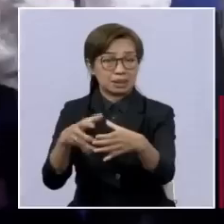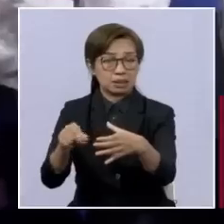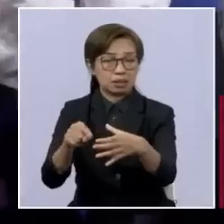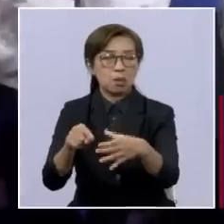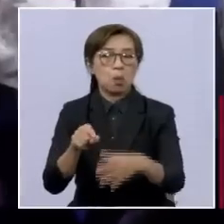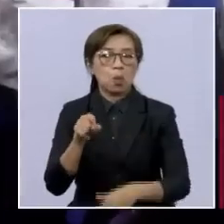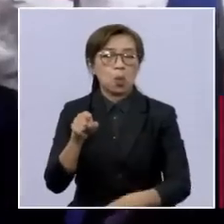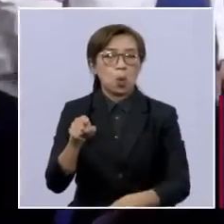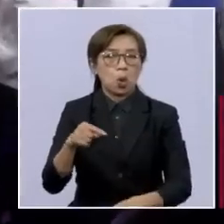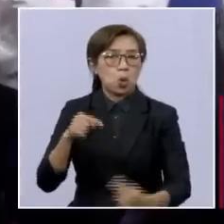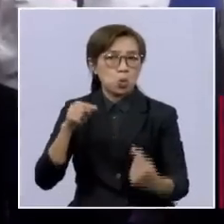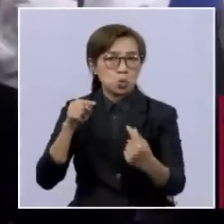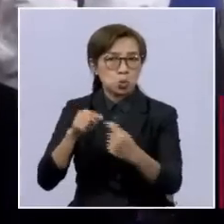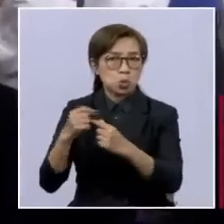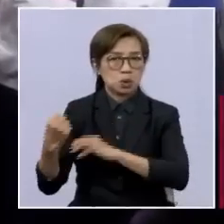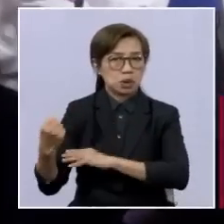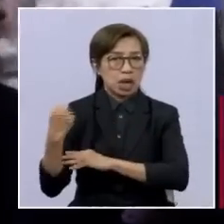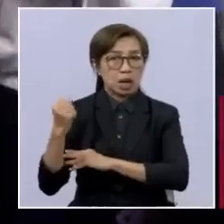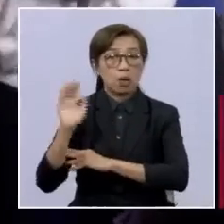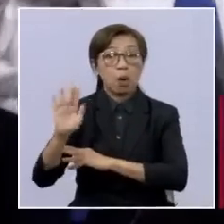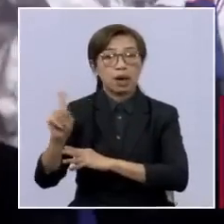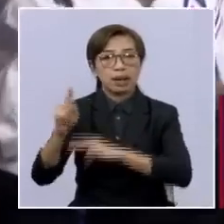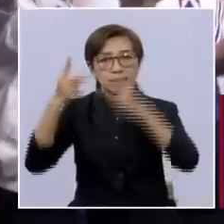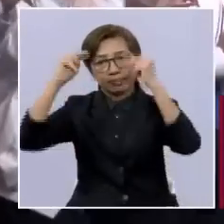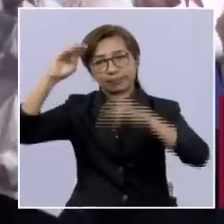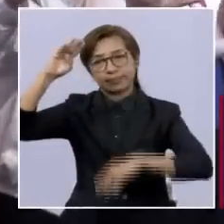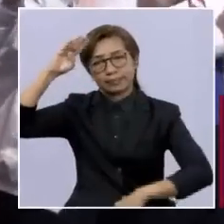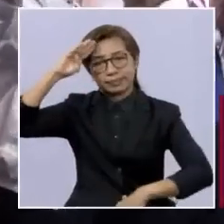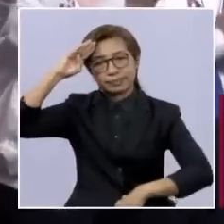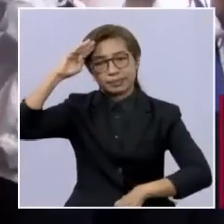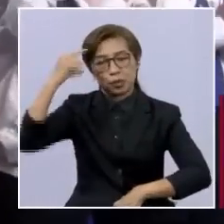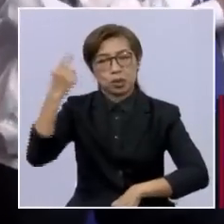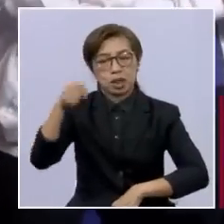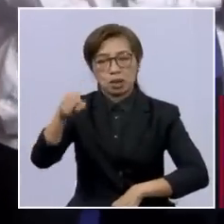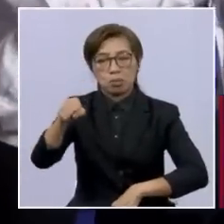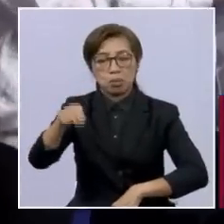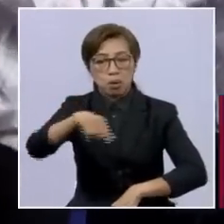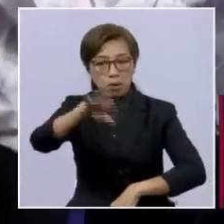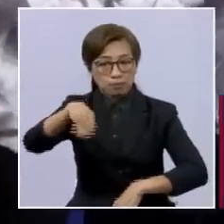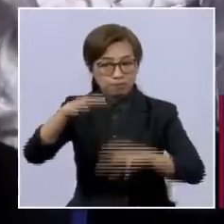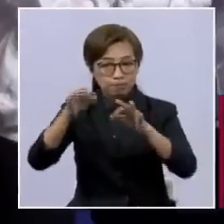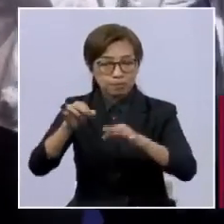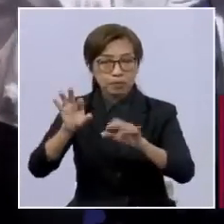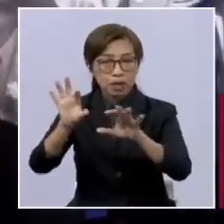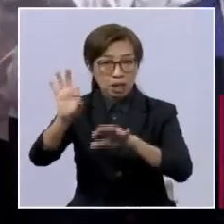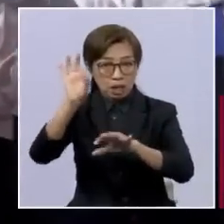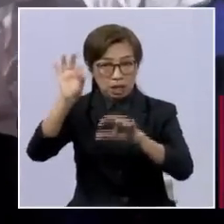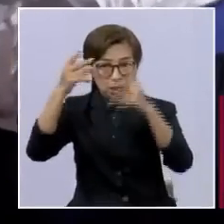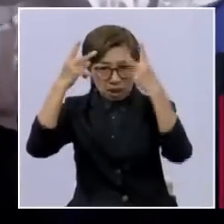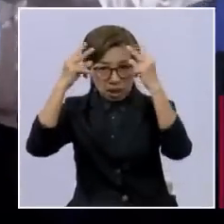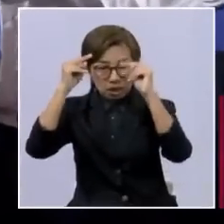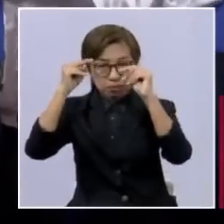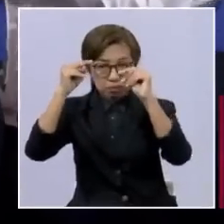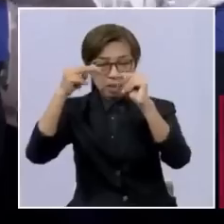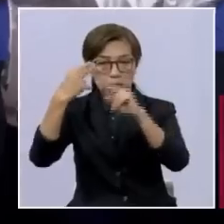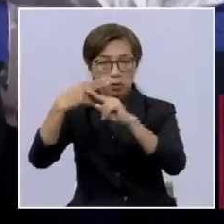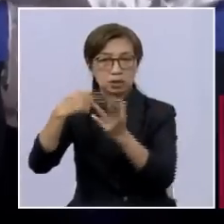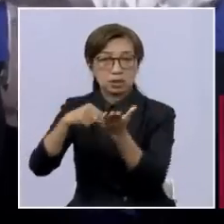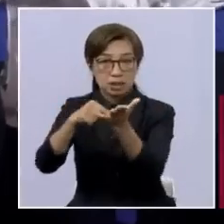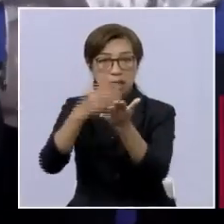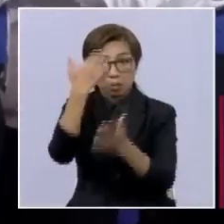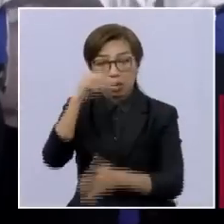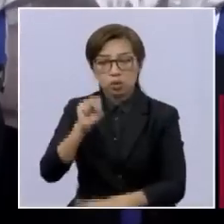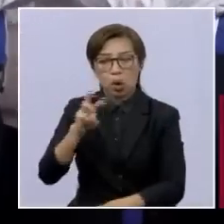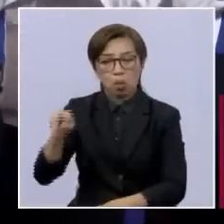าจุดแข็งอย่างเดียวเลยก็คือพลเอกประยุทธ์นะฮะน่าจะเป็นว่าที่แคนดิเดตนายกที่สว.ให้การยอมรับมากที่สุดนะครับแล้ว